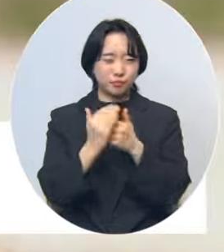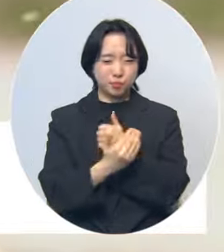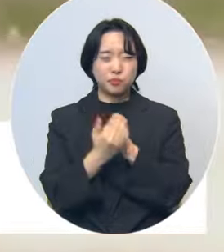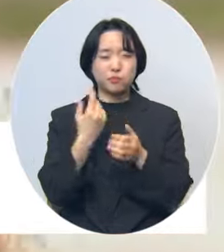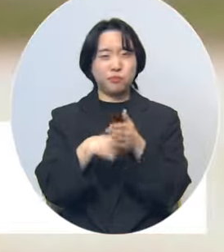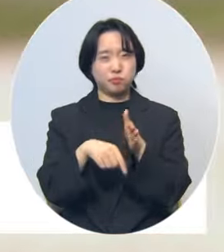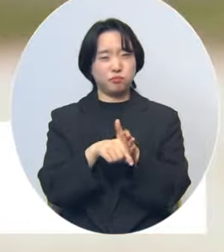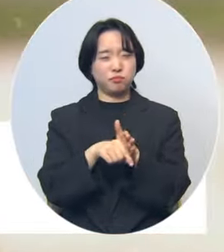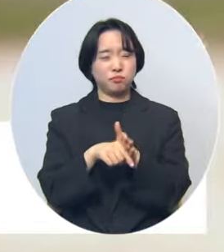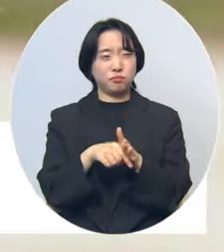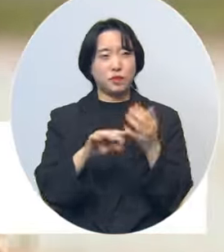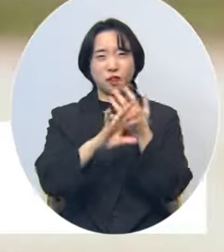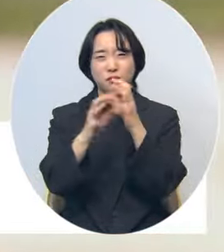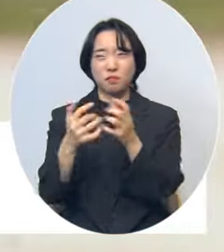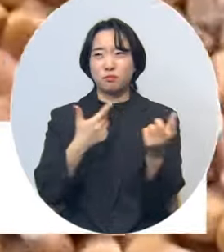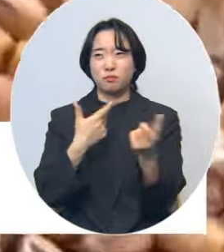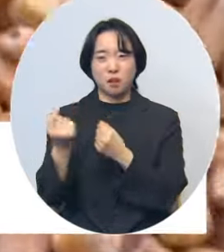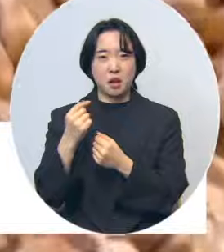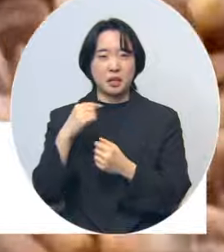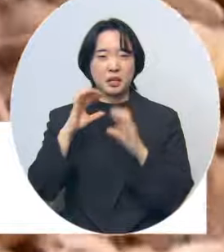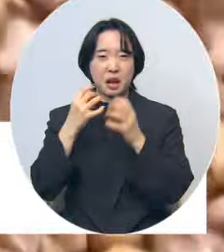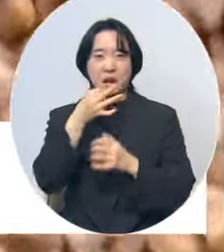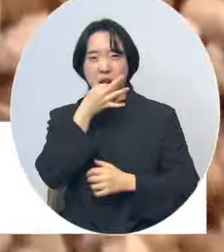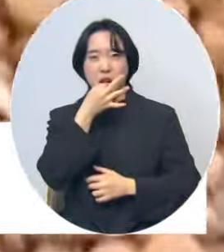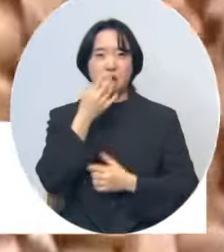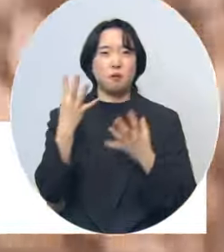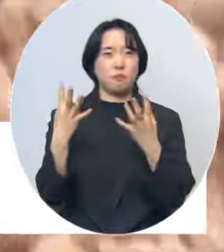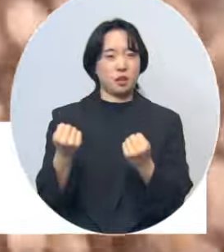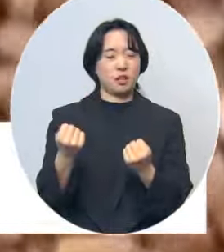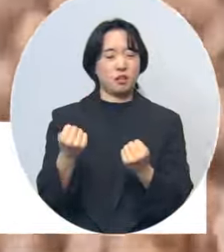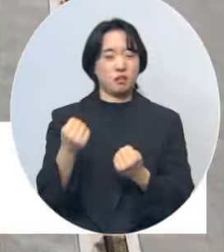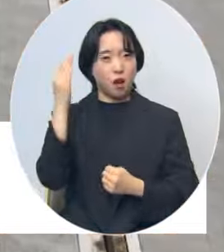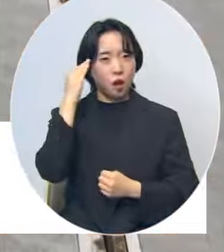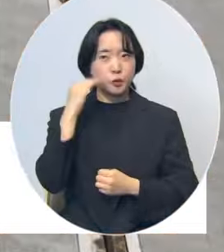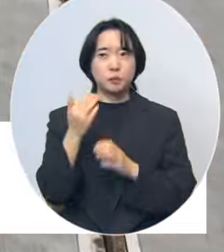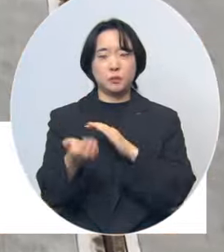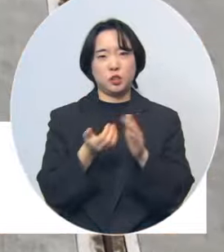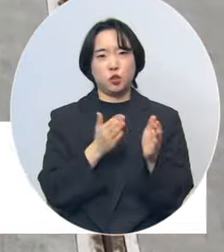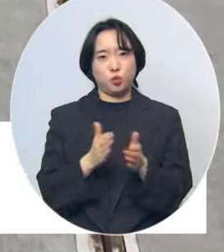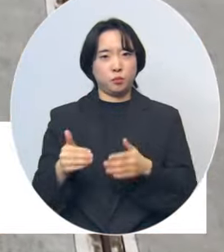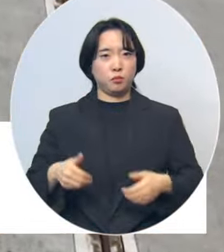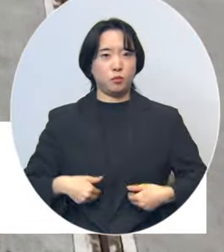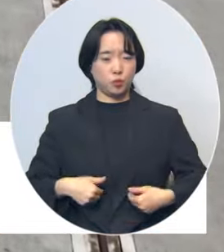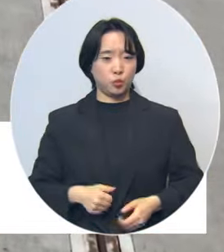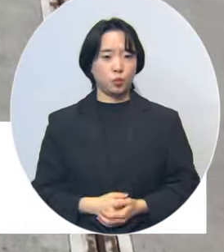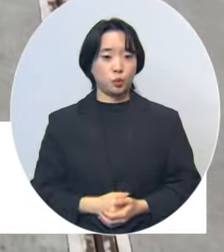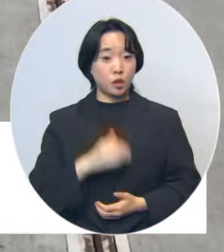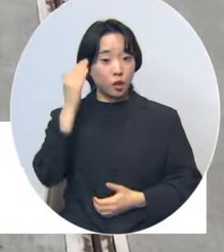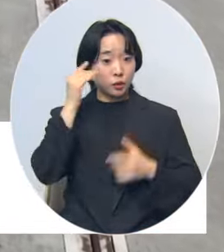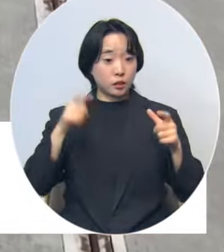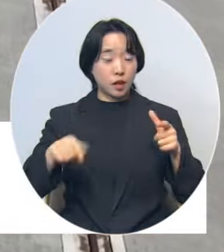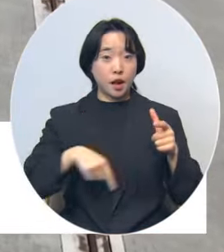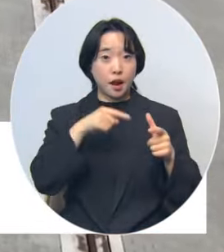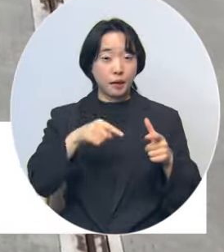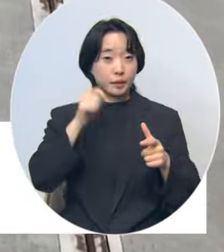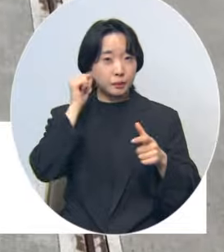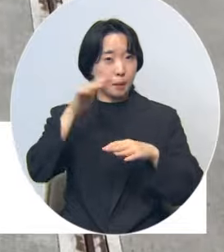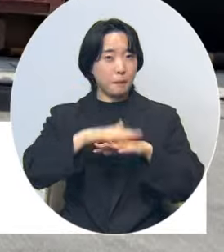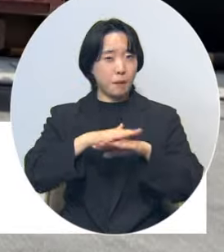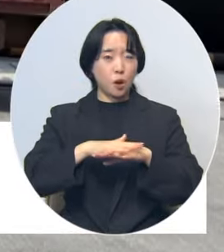식량을 무기화하는 기후 변화가 그런 문제를 일으킬 것이기 때문에 국내적으로 식량 공급을 원활하게 할 수 있는 방식의 스마트팜